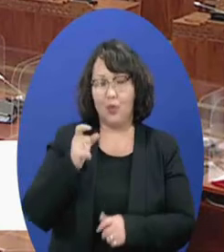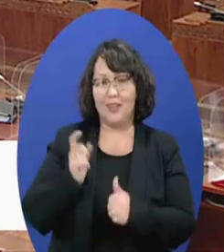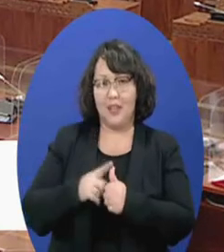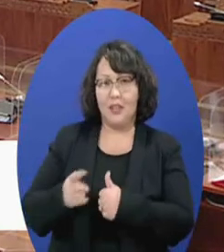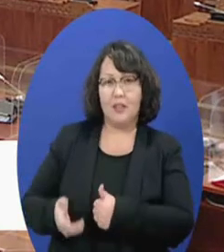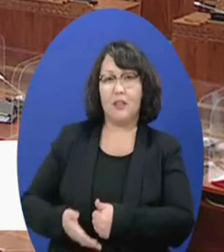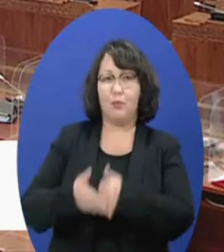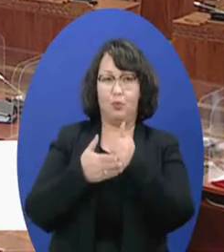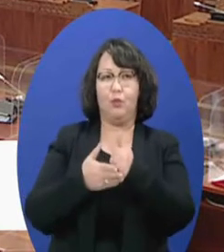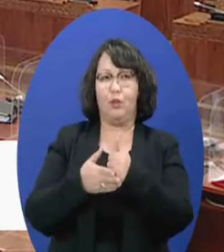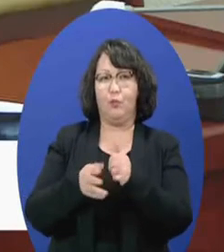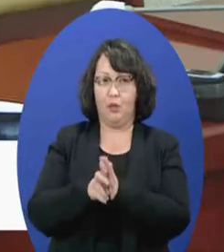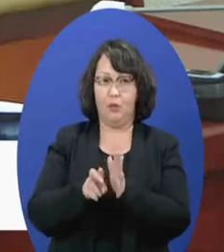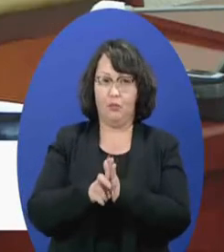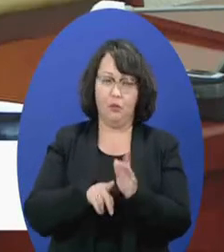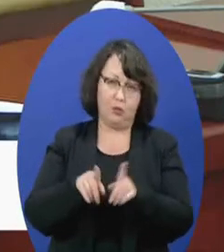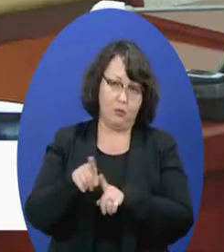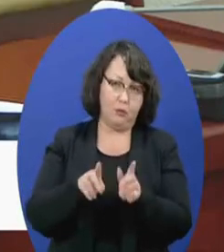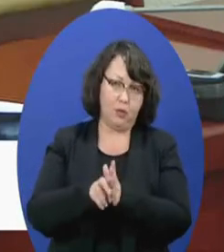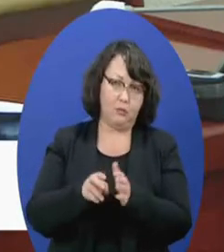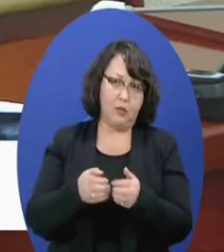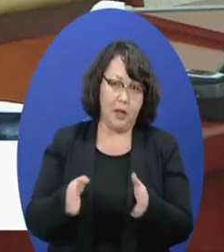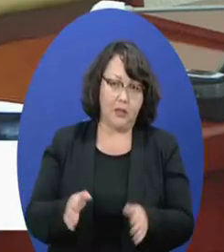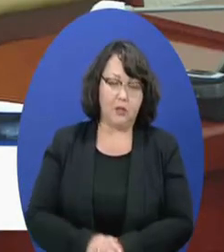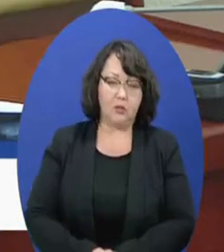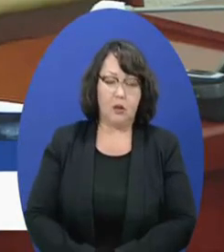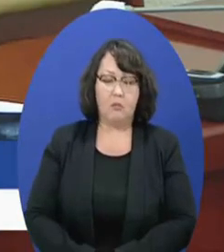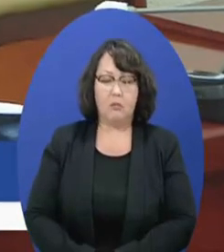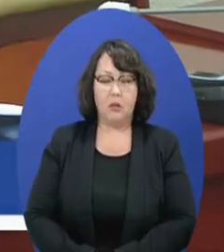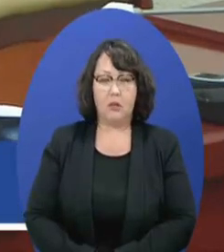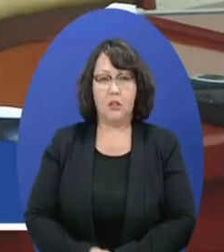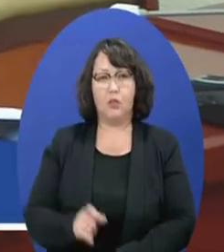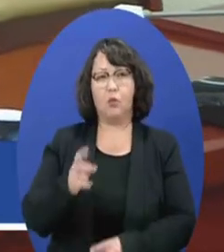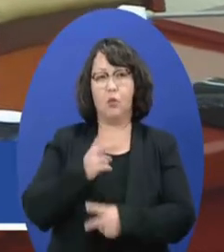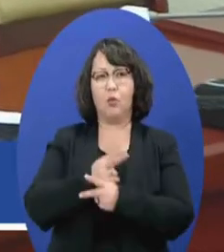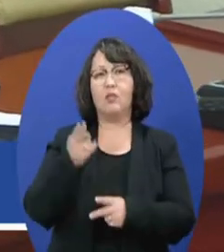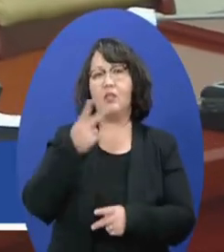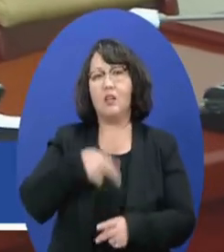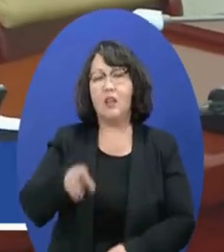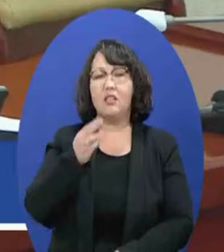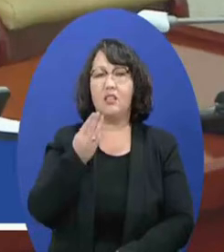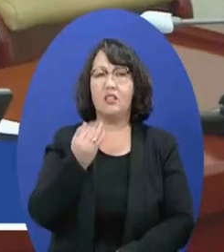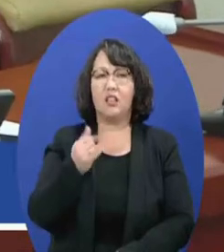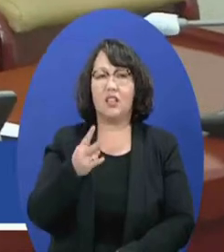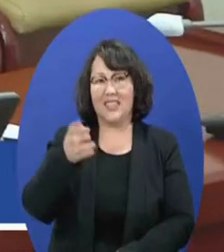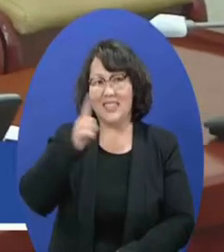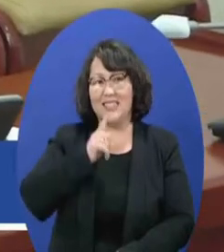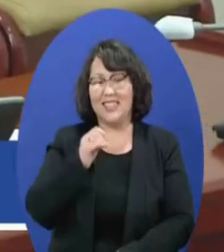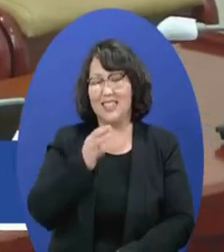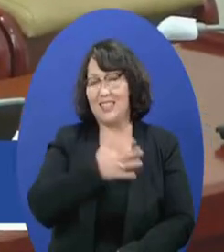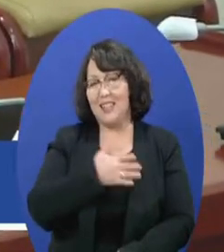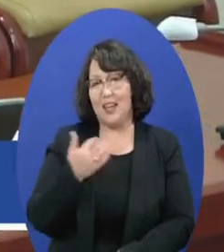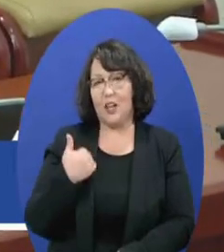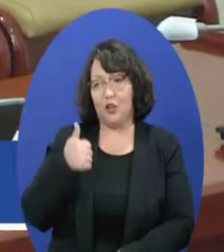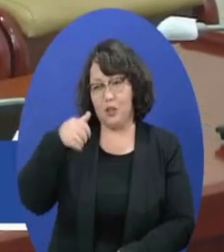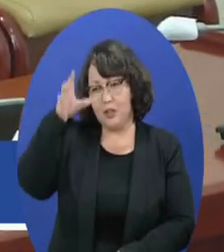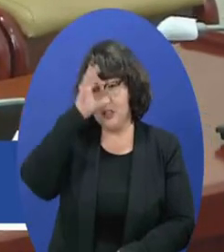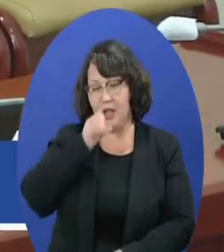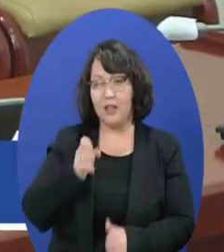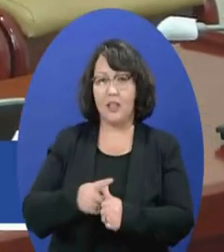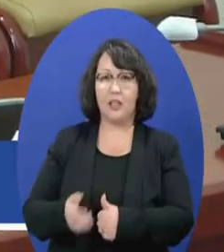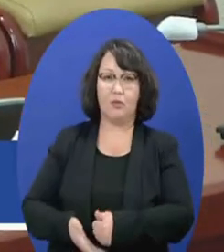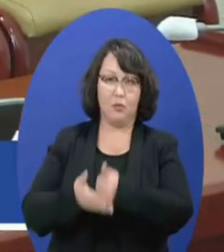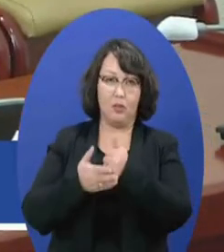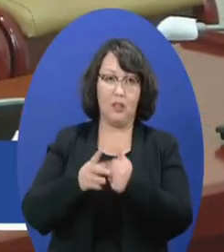эрхцөө орчин бүрдэж байна. Чи энэ хуулиас нь дээд шатны засаг дарга ерөнхий сайд нэр төвшүүлэх эрхтэй байдаг. Тэг энэ